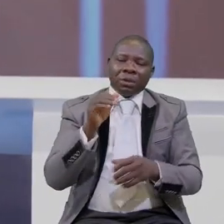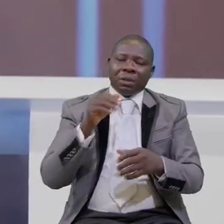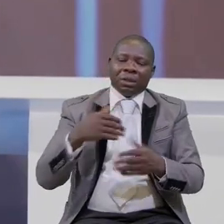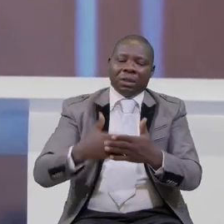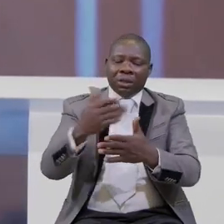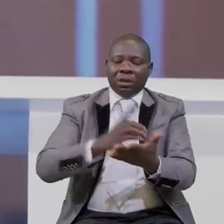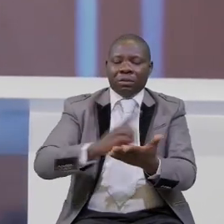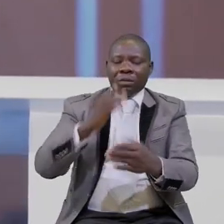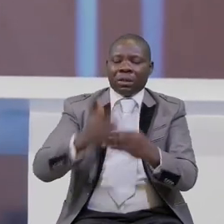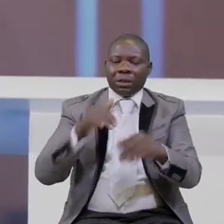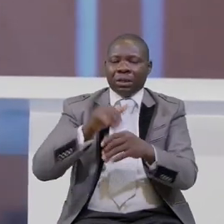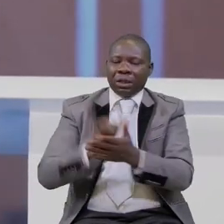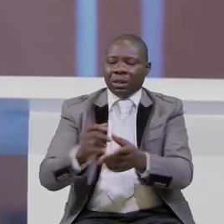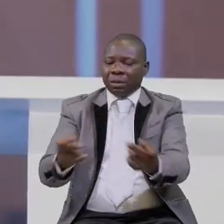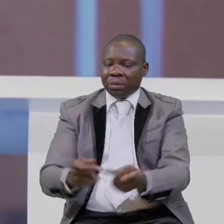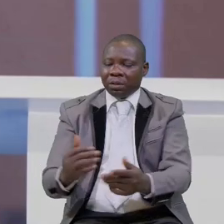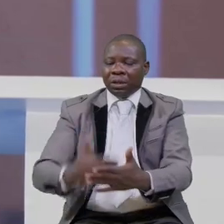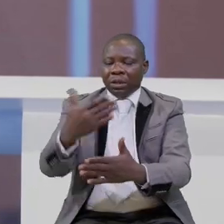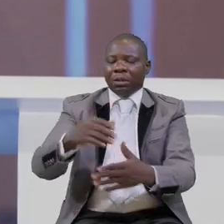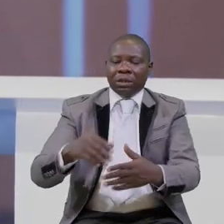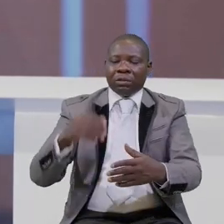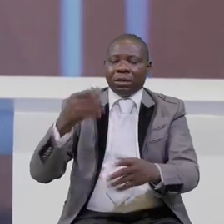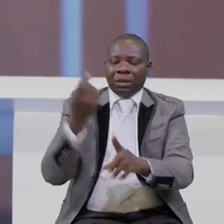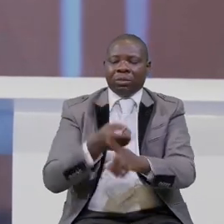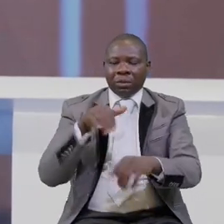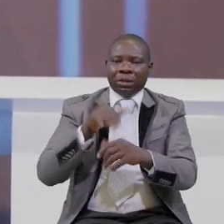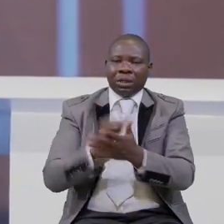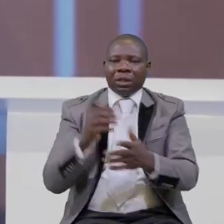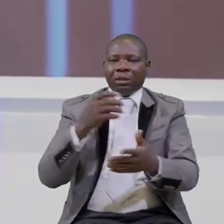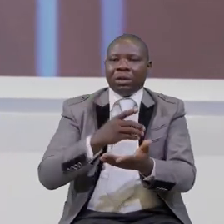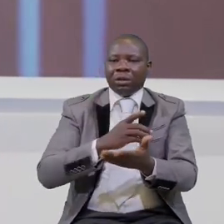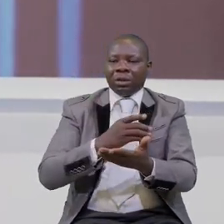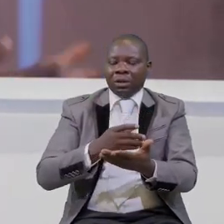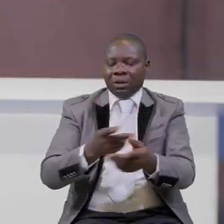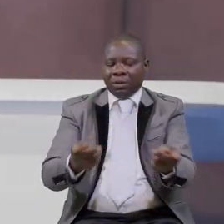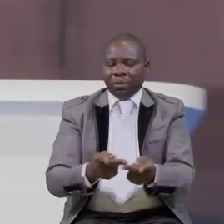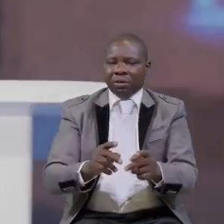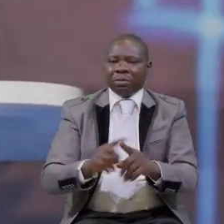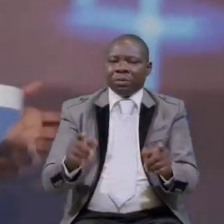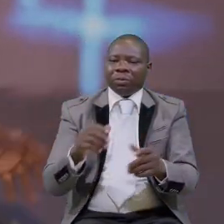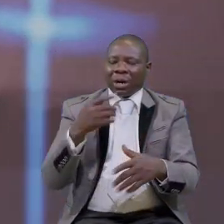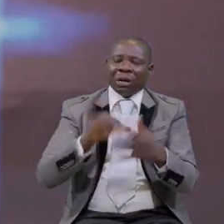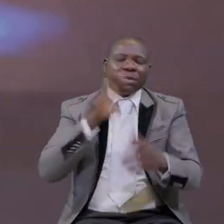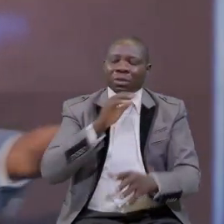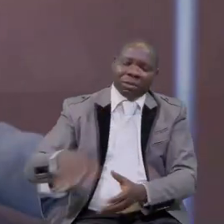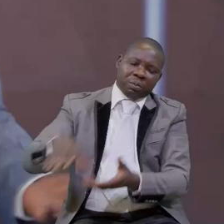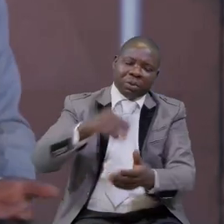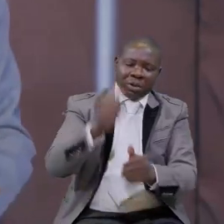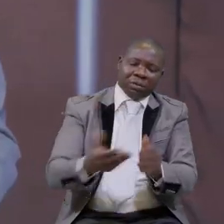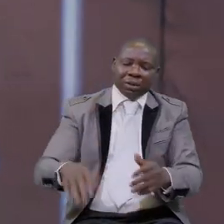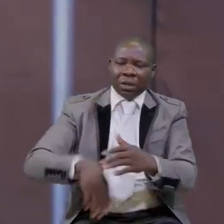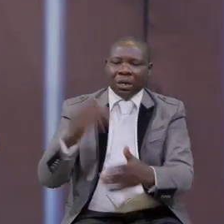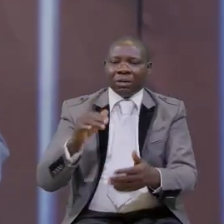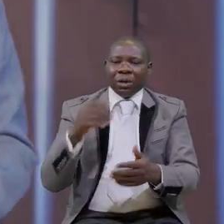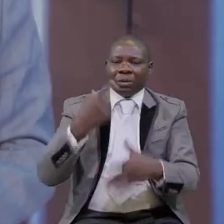mois prochain ailleurs. Je ne vais pas tout verser maintenant. Oh, quelle grande erreur! Comme tu continues à verser, à